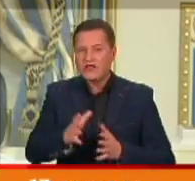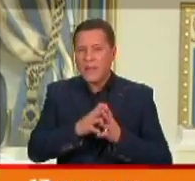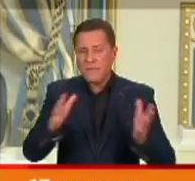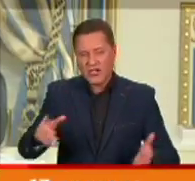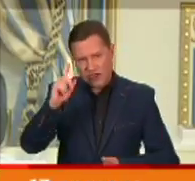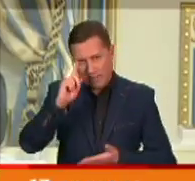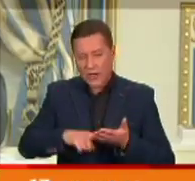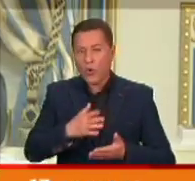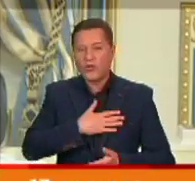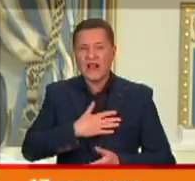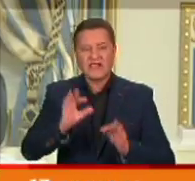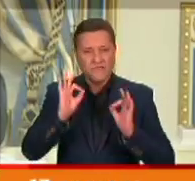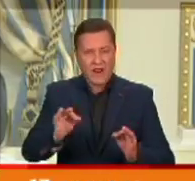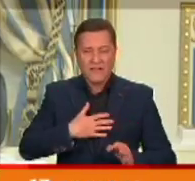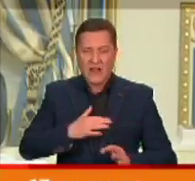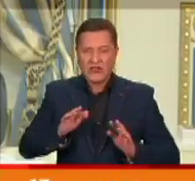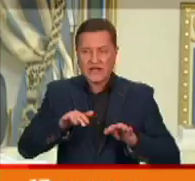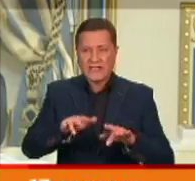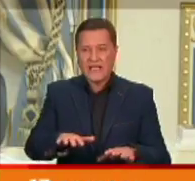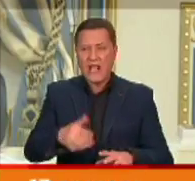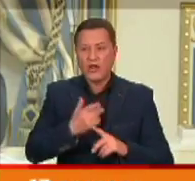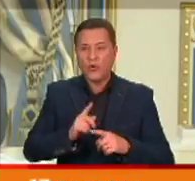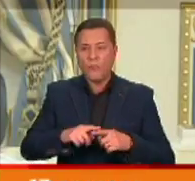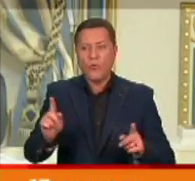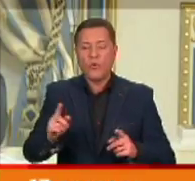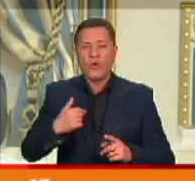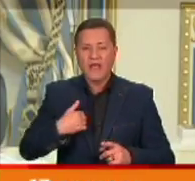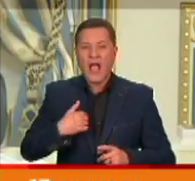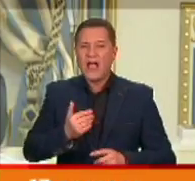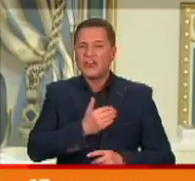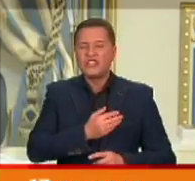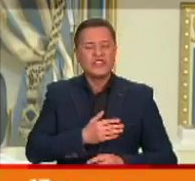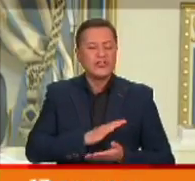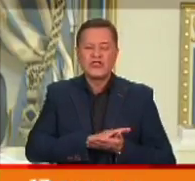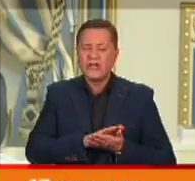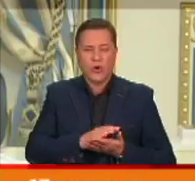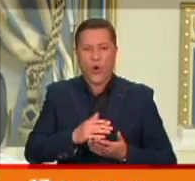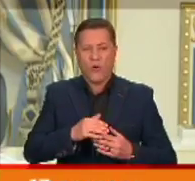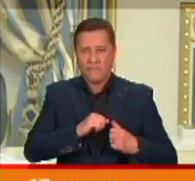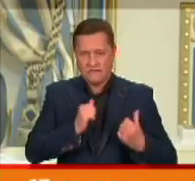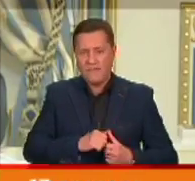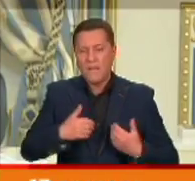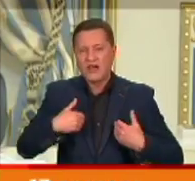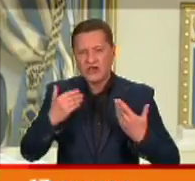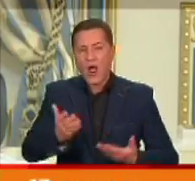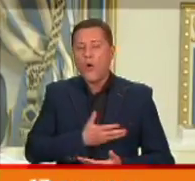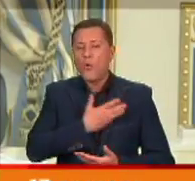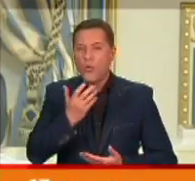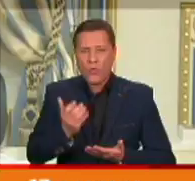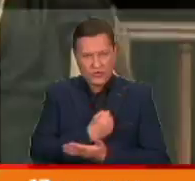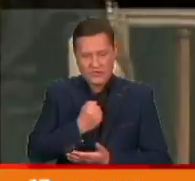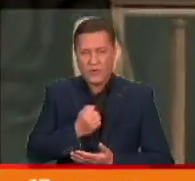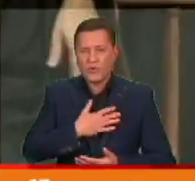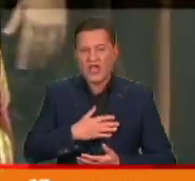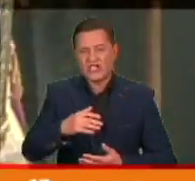переконує нас в правильності наших дій. Тому я щиро бажаю успіху ваше високопреосвященство, вашої